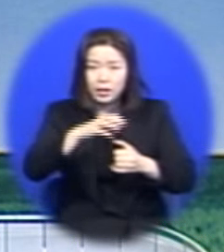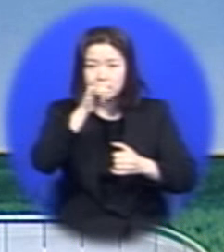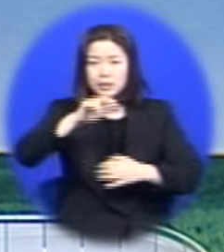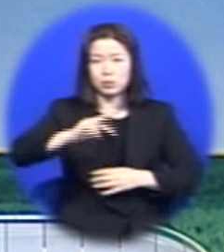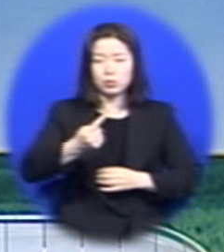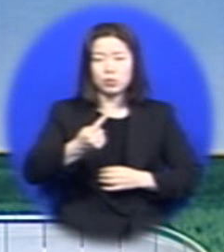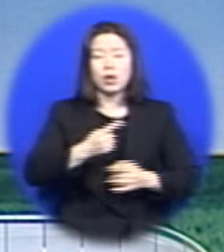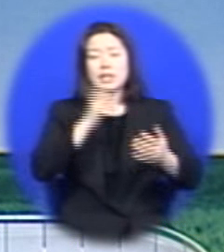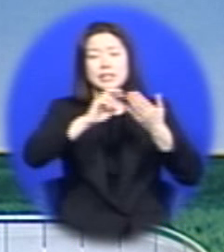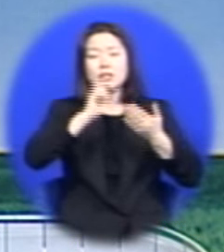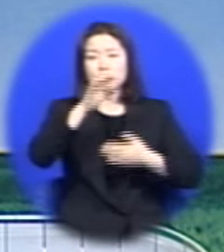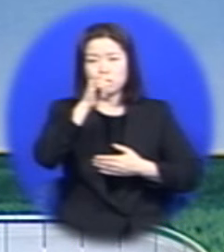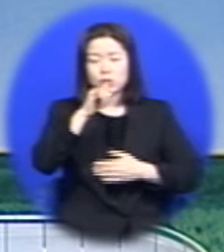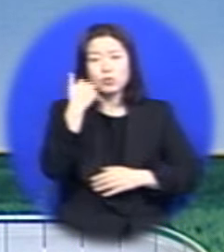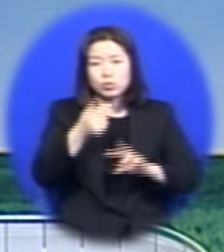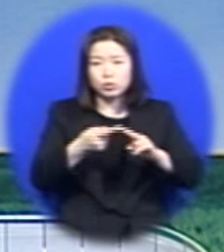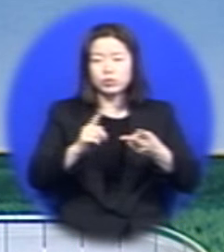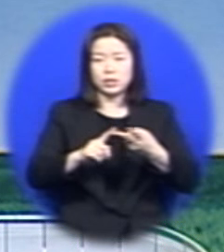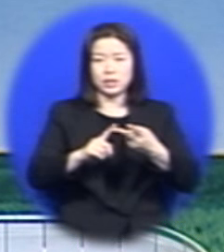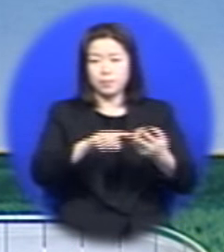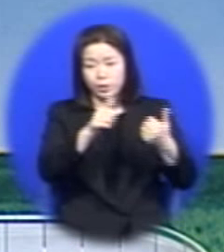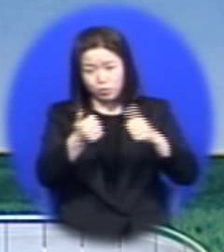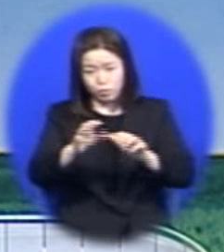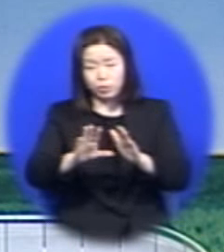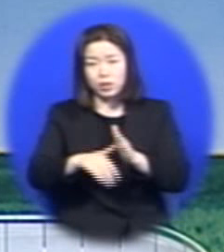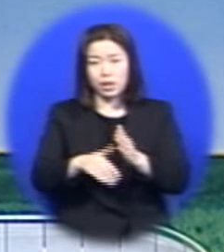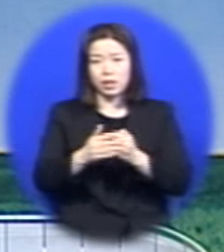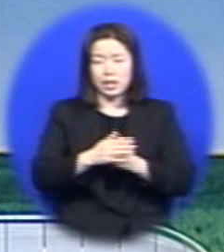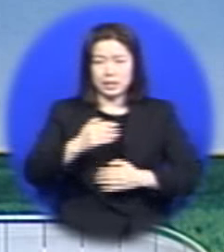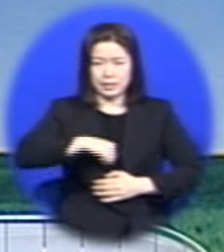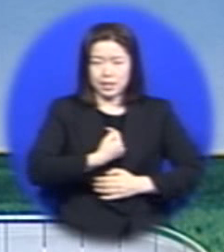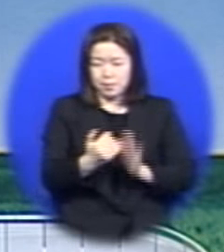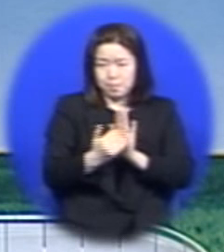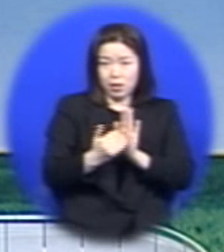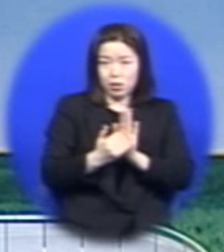누구든지 죽는 순간이 되면 자기를 방어하려고 그러고 그리고 싸우고